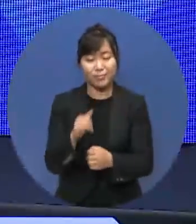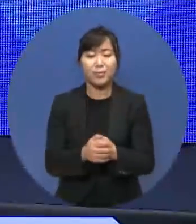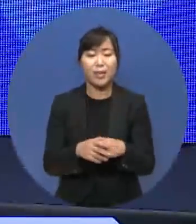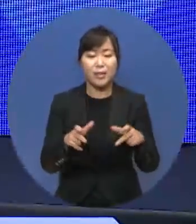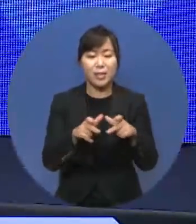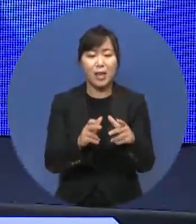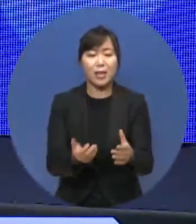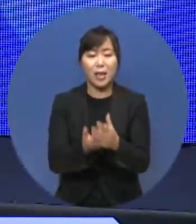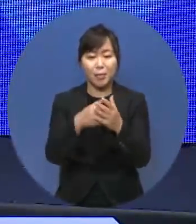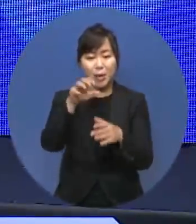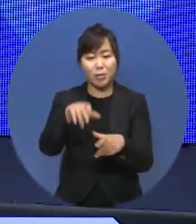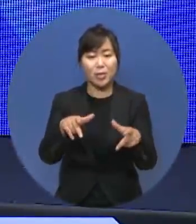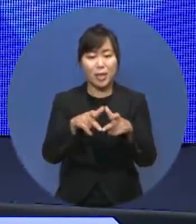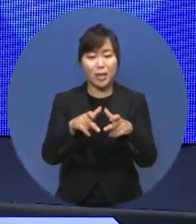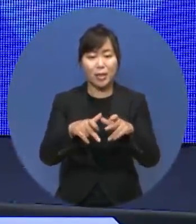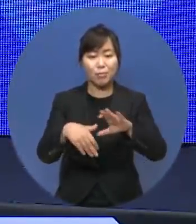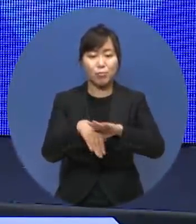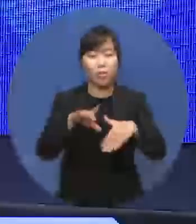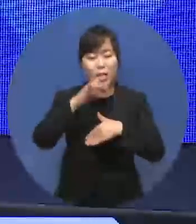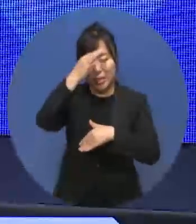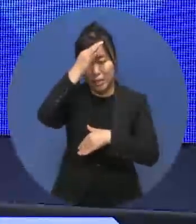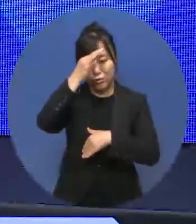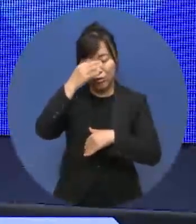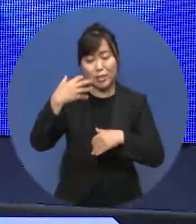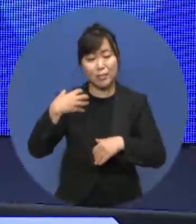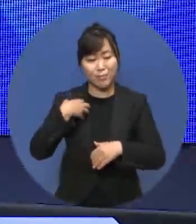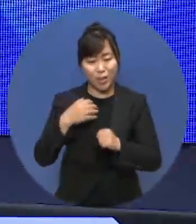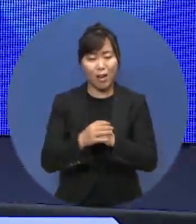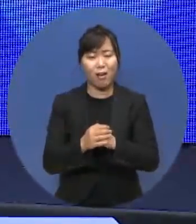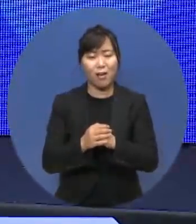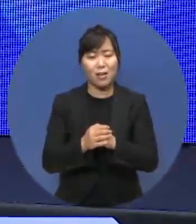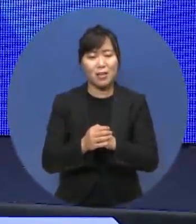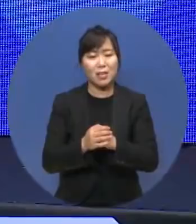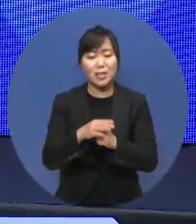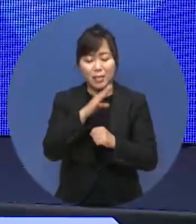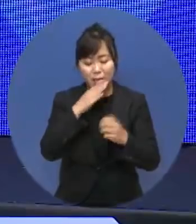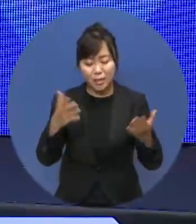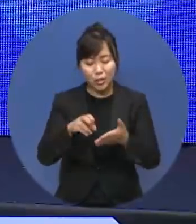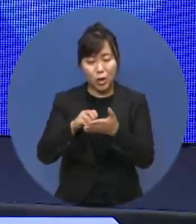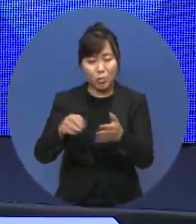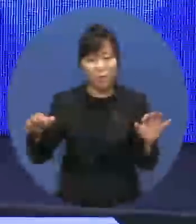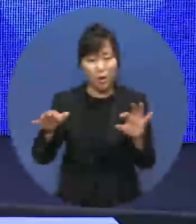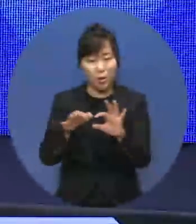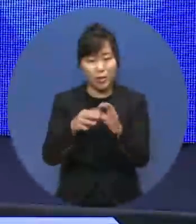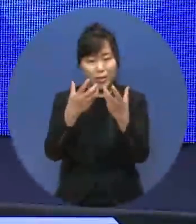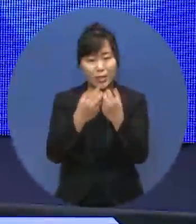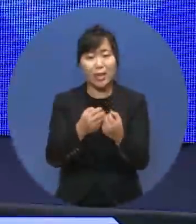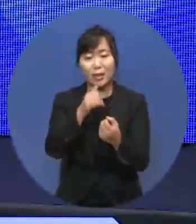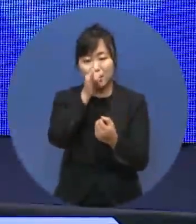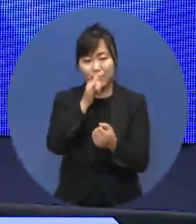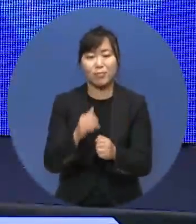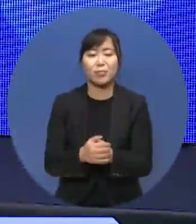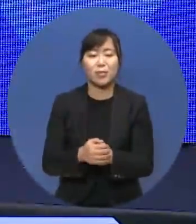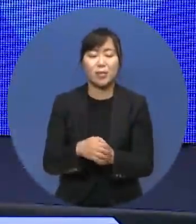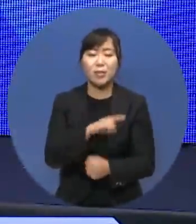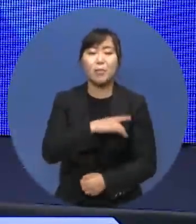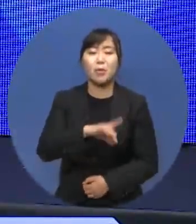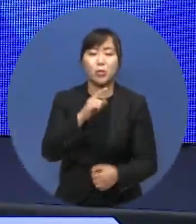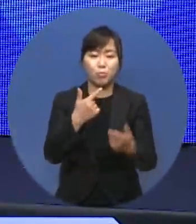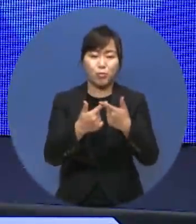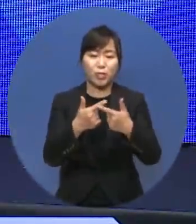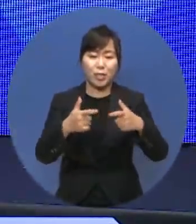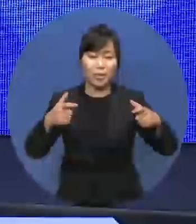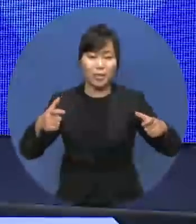장애인 개발원에서도 이제 장애인 문화예술 직무가 실제 사례로 취업으로 연결된 사례들이 좀 몇 개 있긴 합니다. 먼저 부산